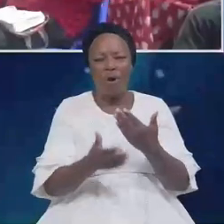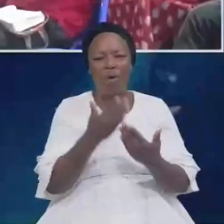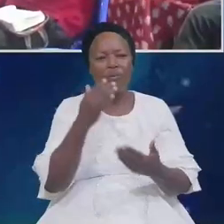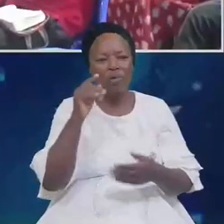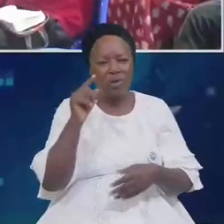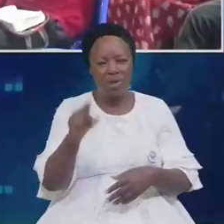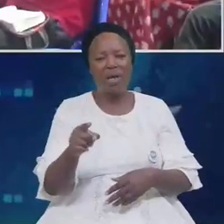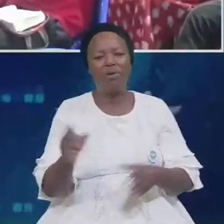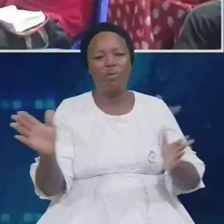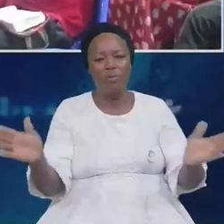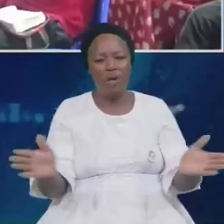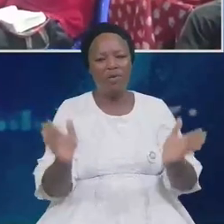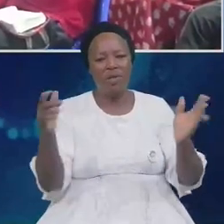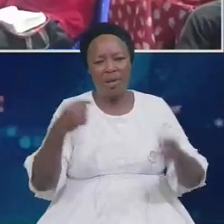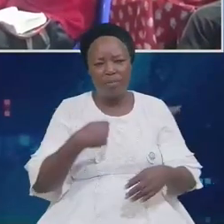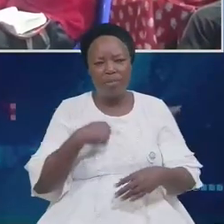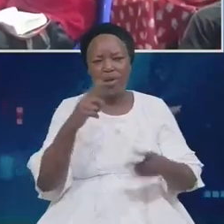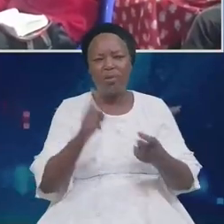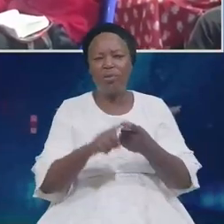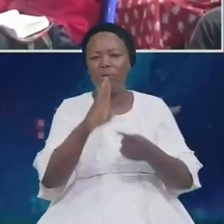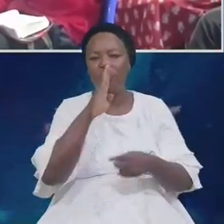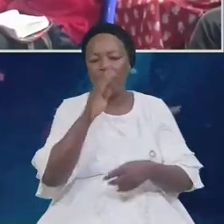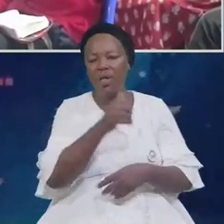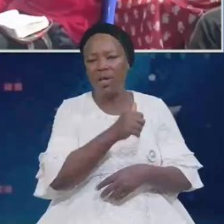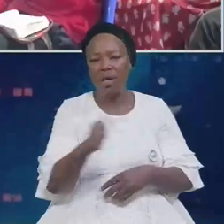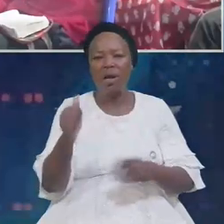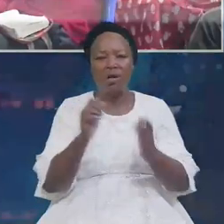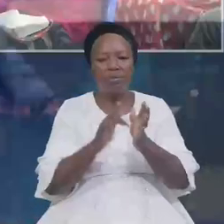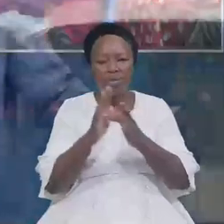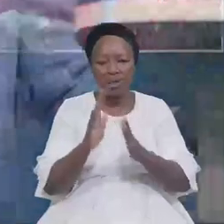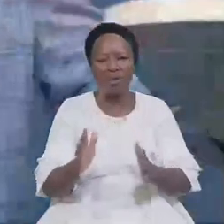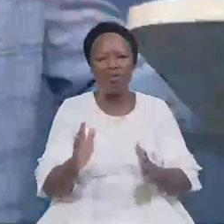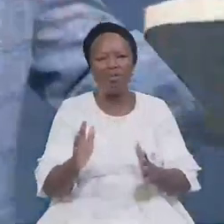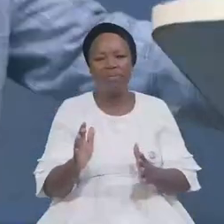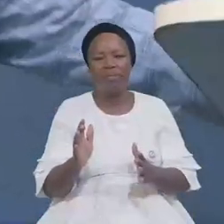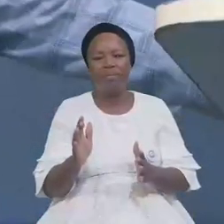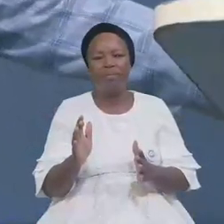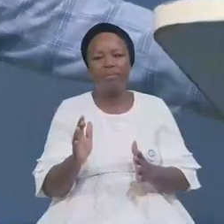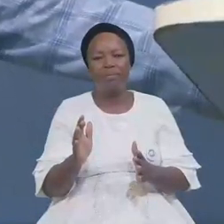tu vas bientôt me persuader de devenir chrétien.